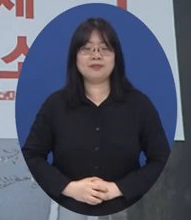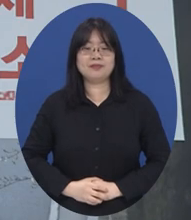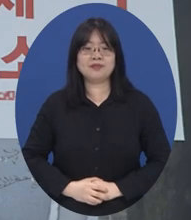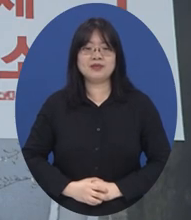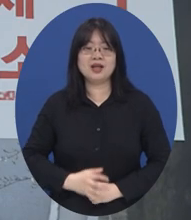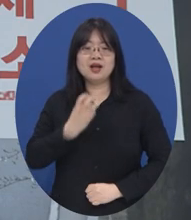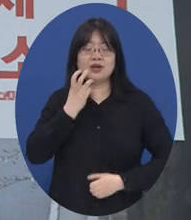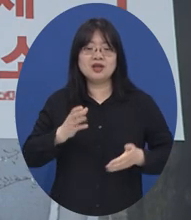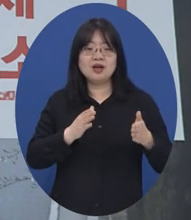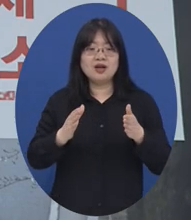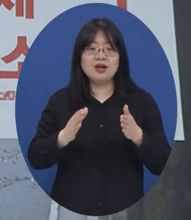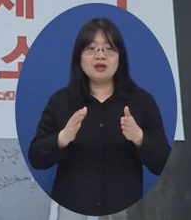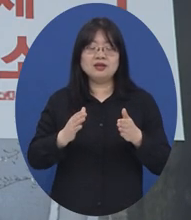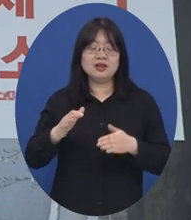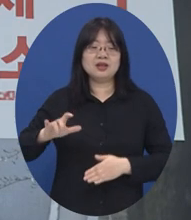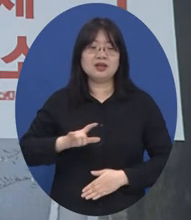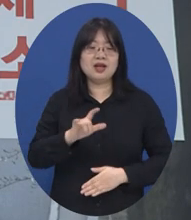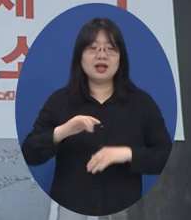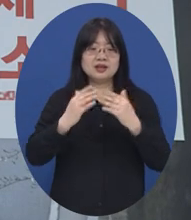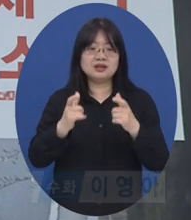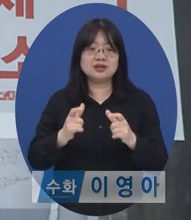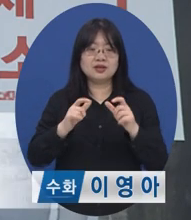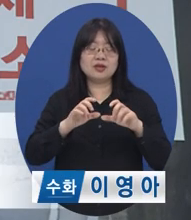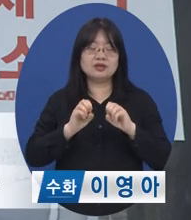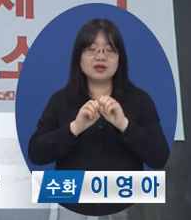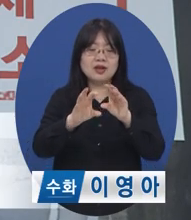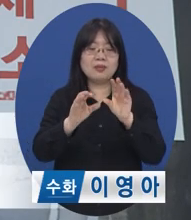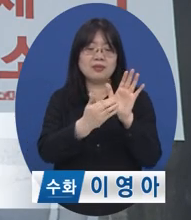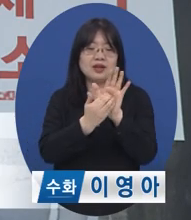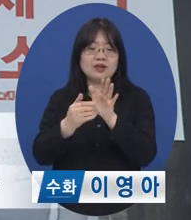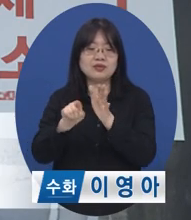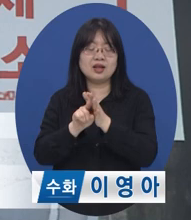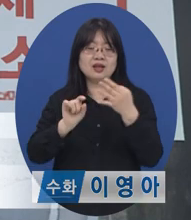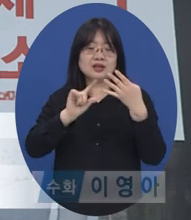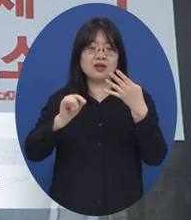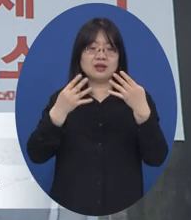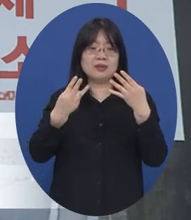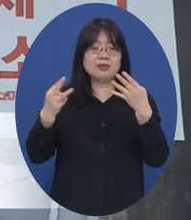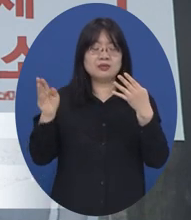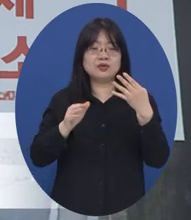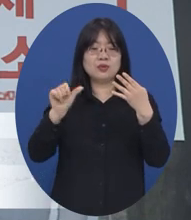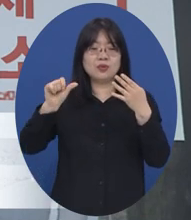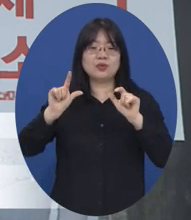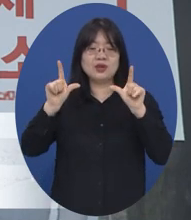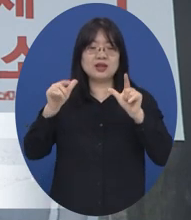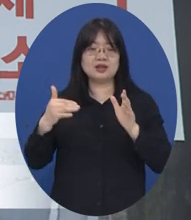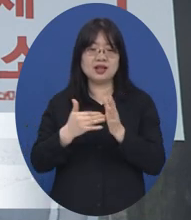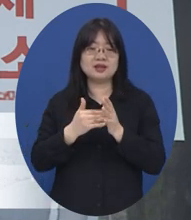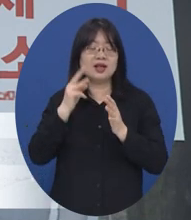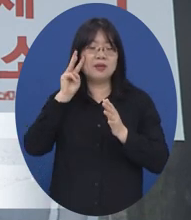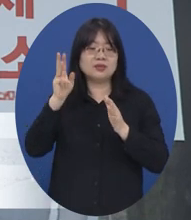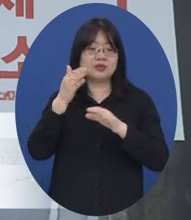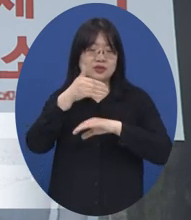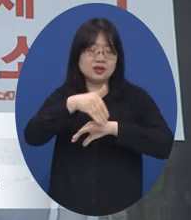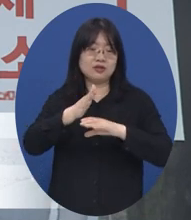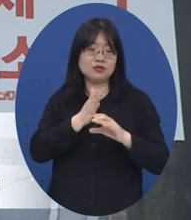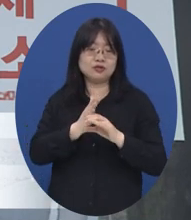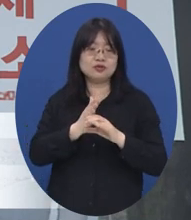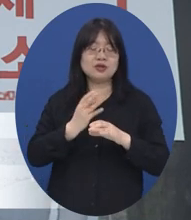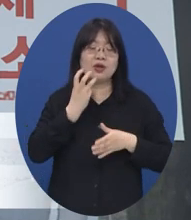경기도가 코론 알고 의 지역사회 전파 차단을 위해 오는 4월 3일부터 5일까지 3일간 예정되어있던